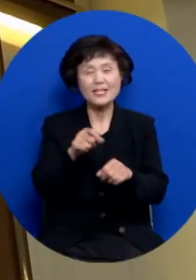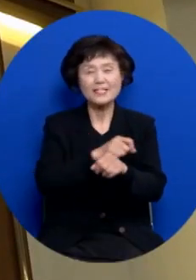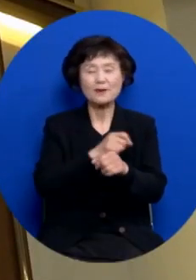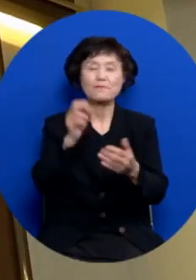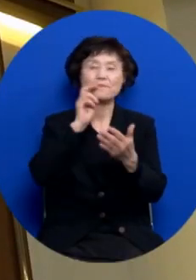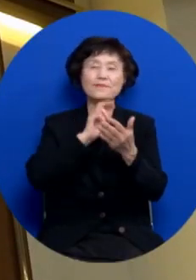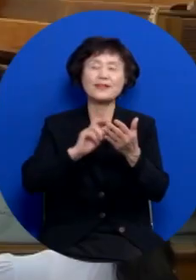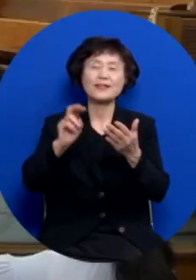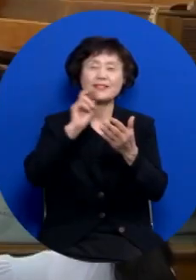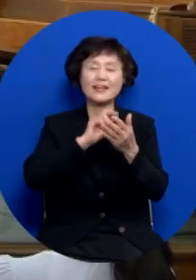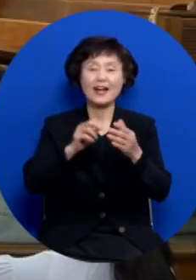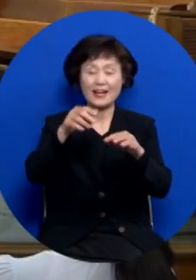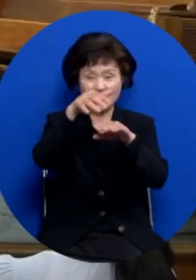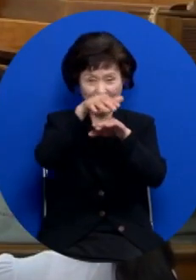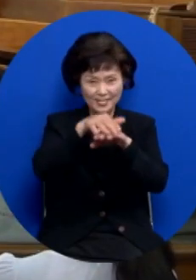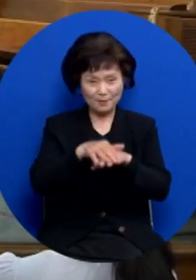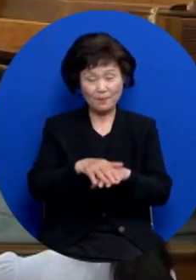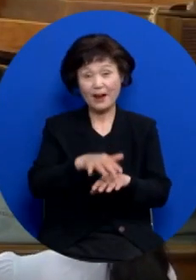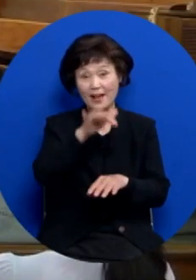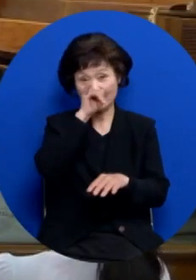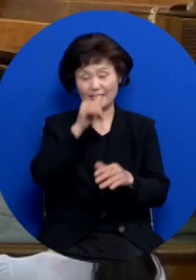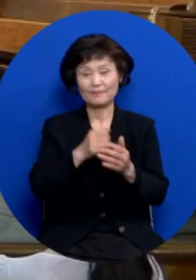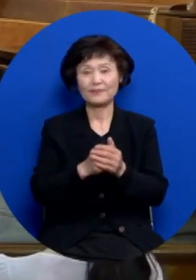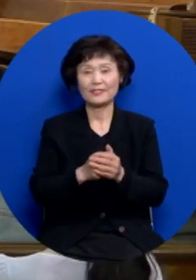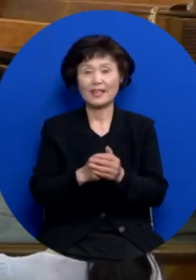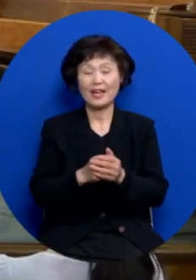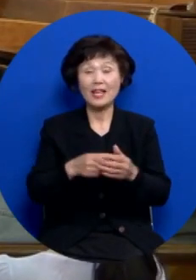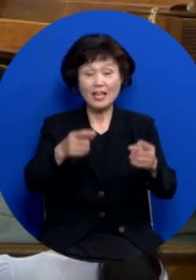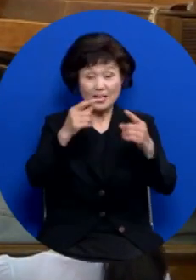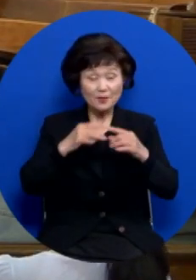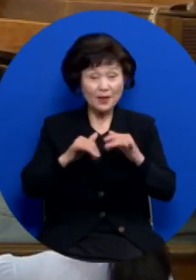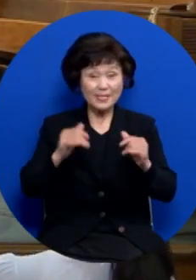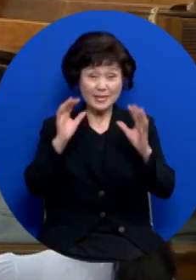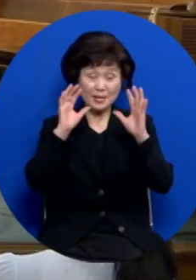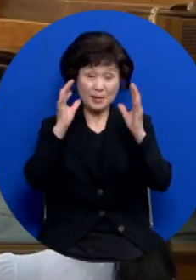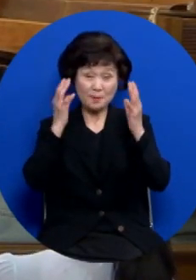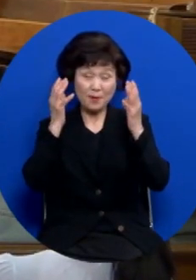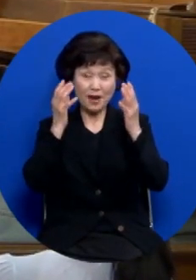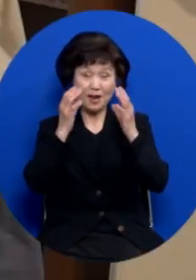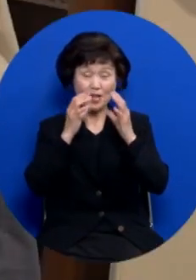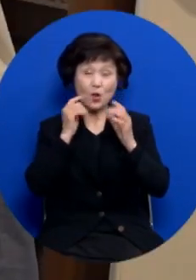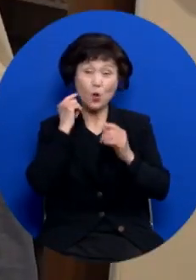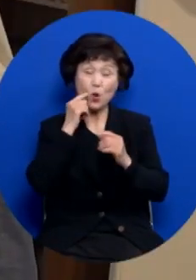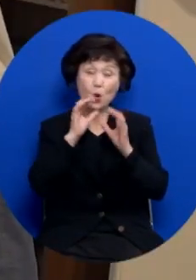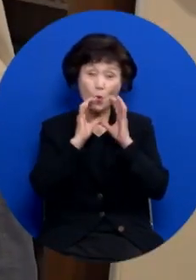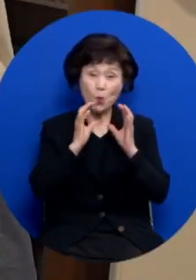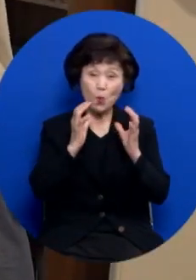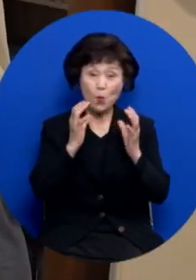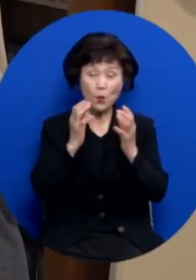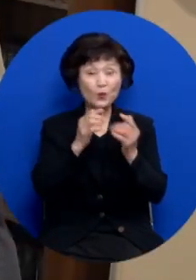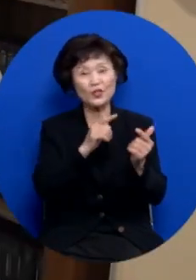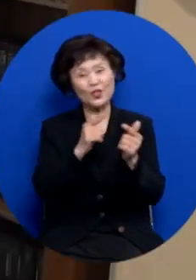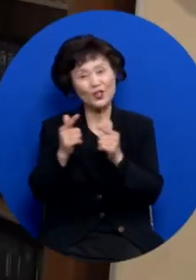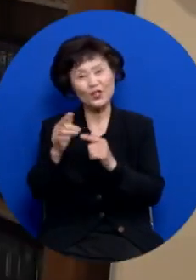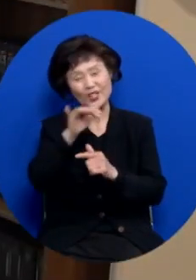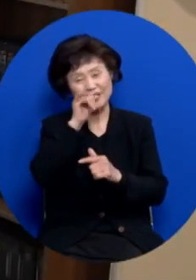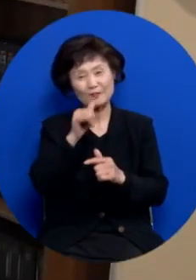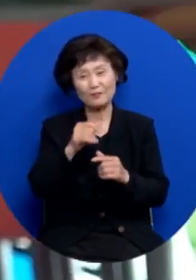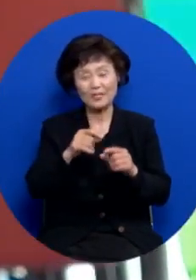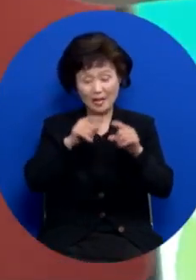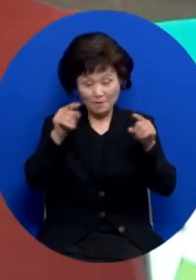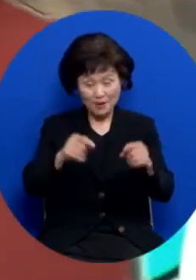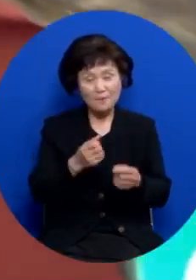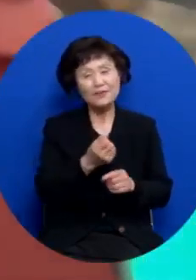날입니다. 본당에 참석자들을 반기는 노란 풍선을 달았습니다. 팜플렛을 건네며 반갑게